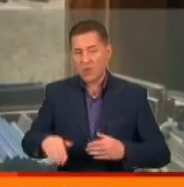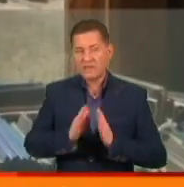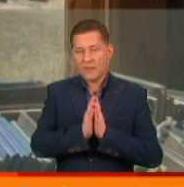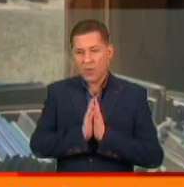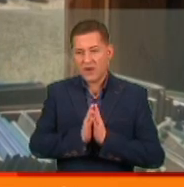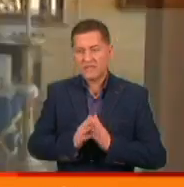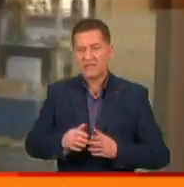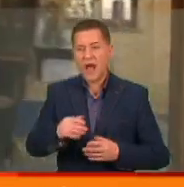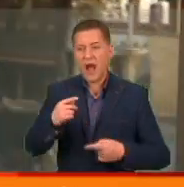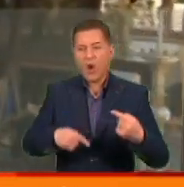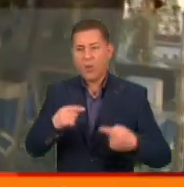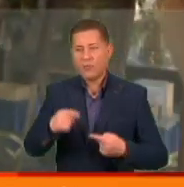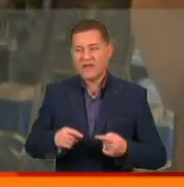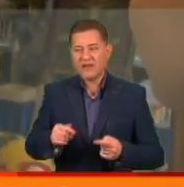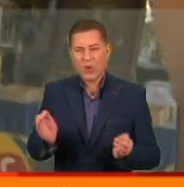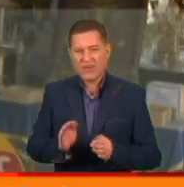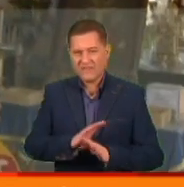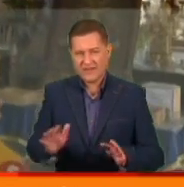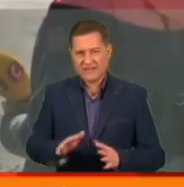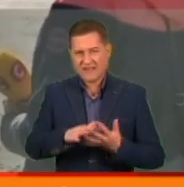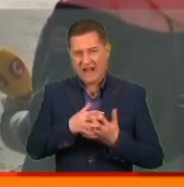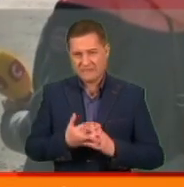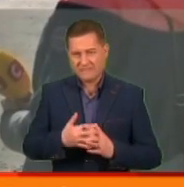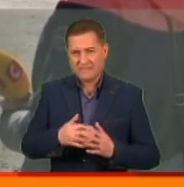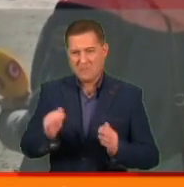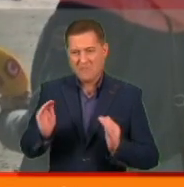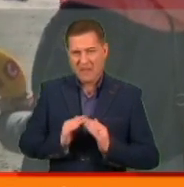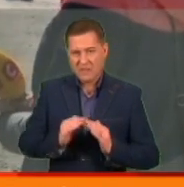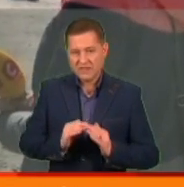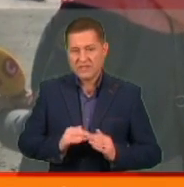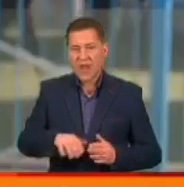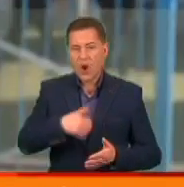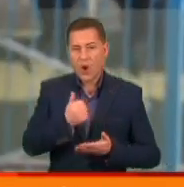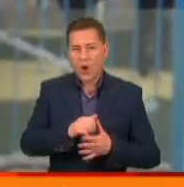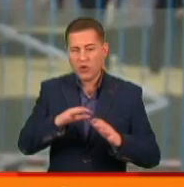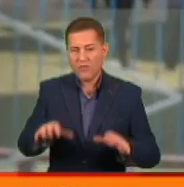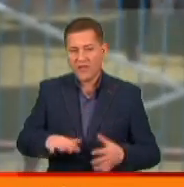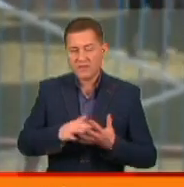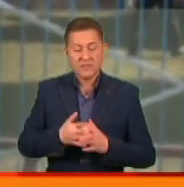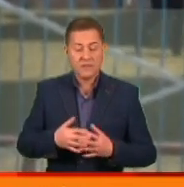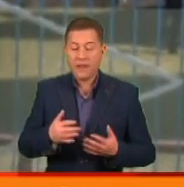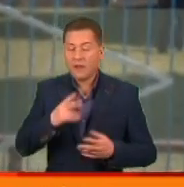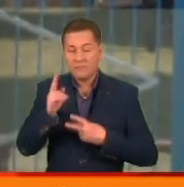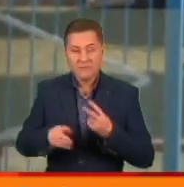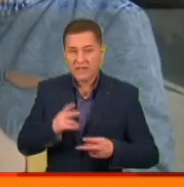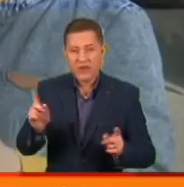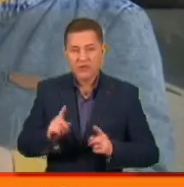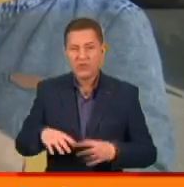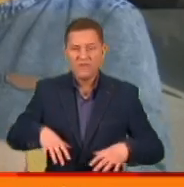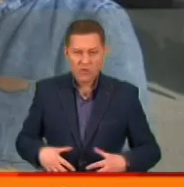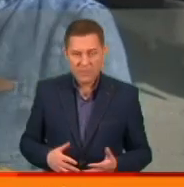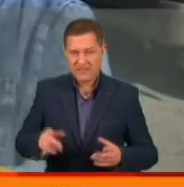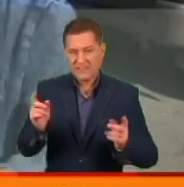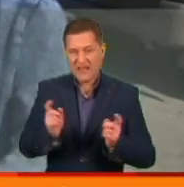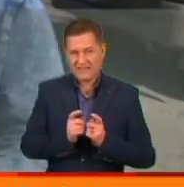з Київського поруч у невеликому господарському приміщенні. Голова села бідкається. Вже всі втомилися від цієї церковної війни, бо ж